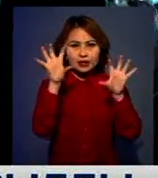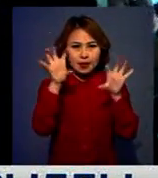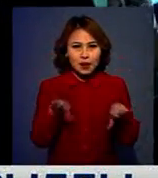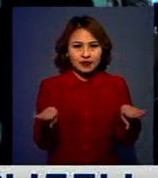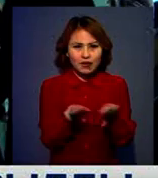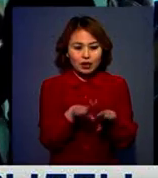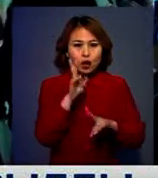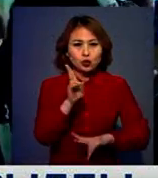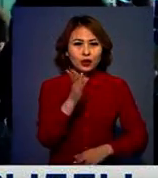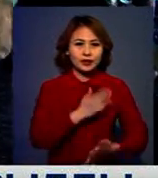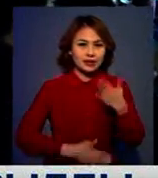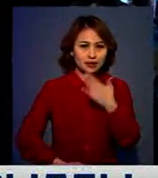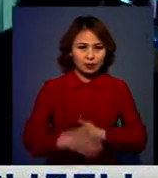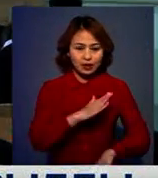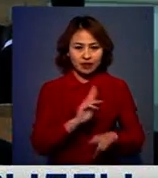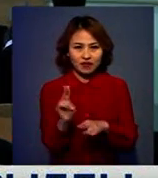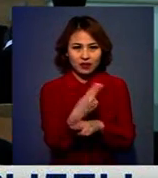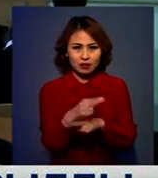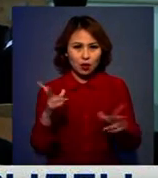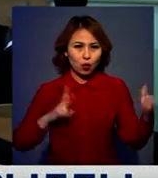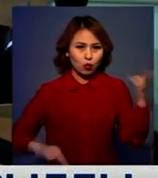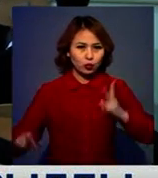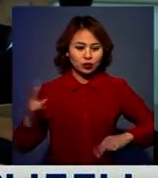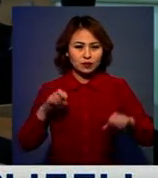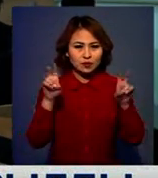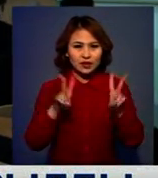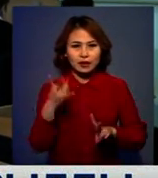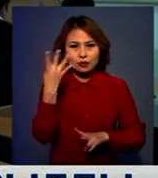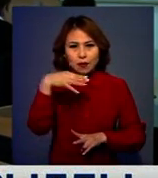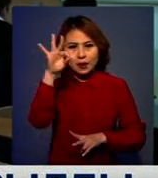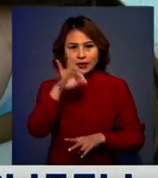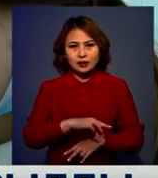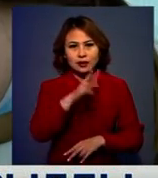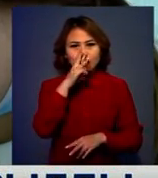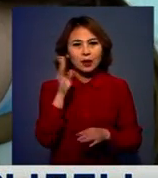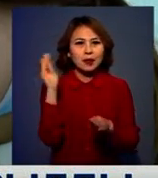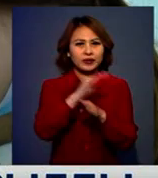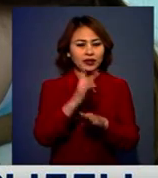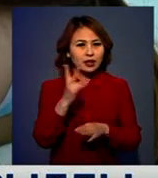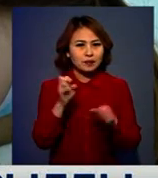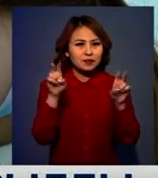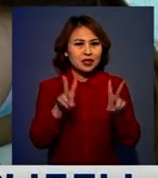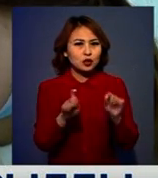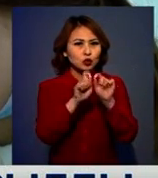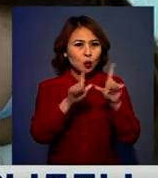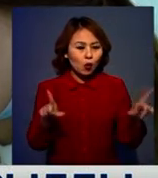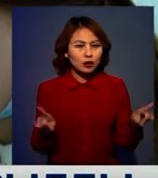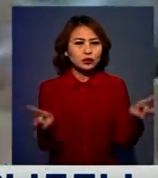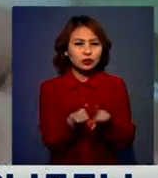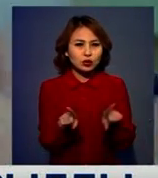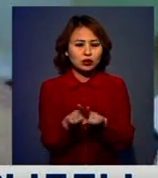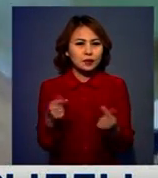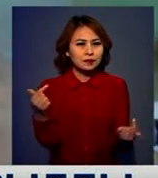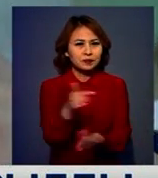бойынша кембағал оқушыларға тәлім тәрбие беретін мұғалімдерге жалақыға 40% үстеме ақы қосылу керек. Арнай мектептерде талапқа сай